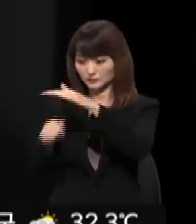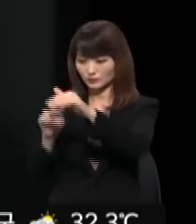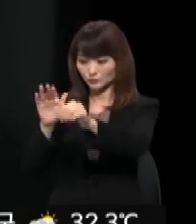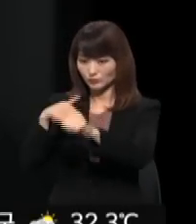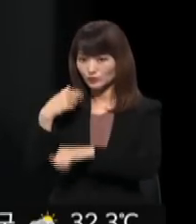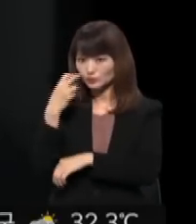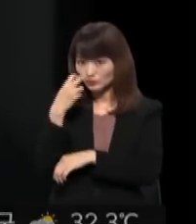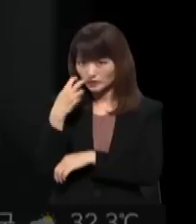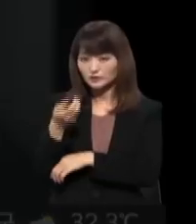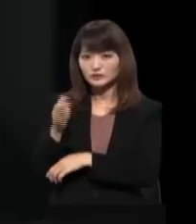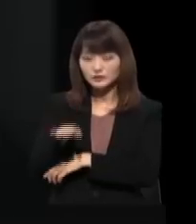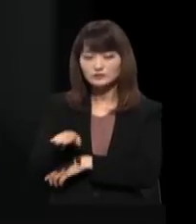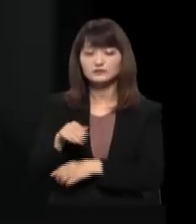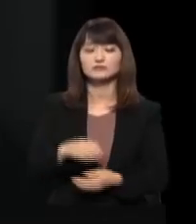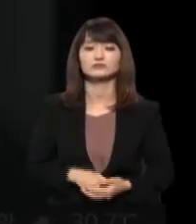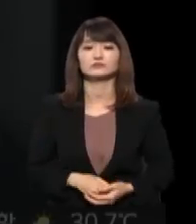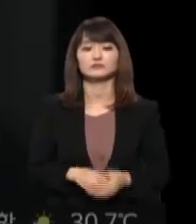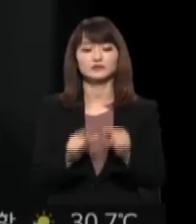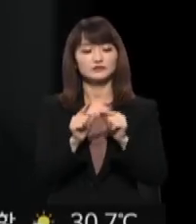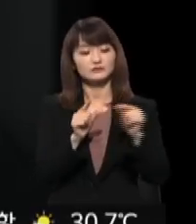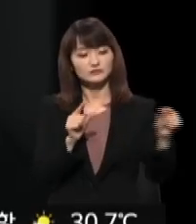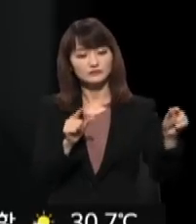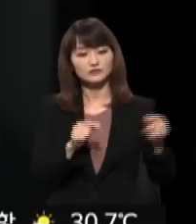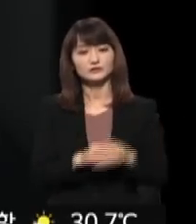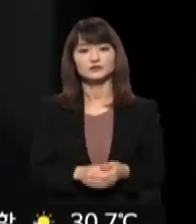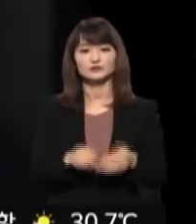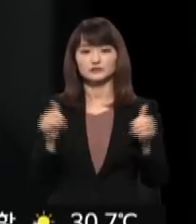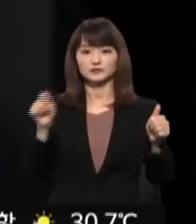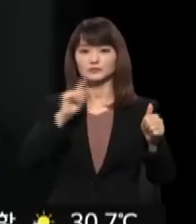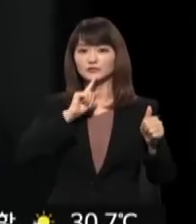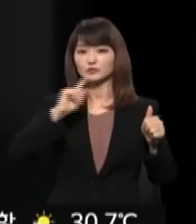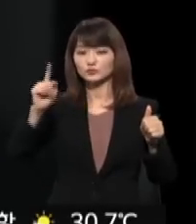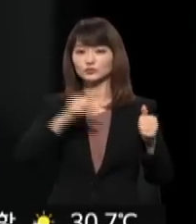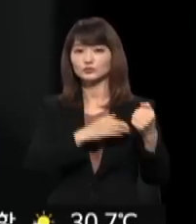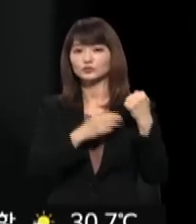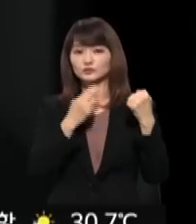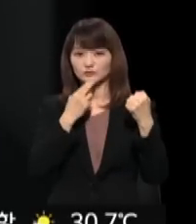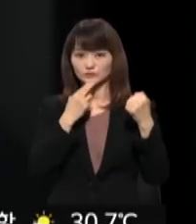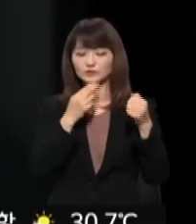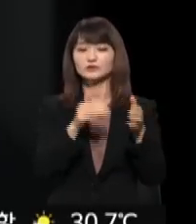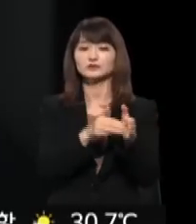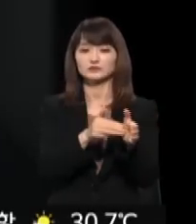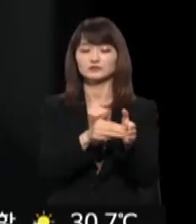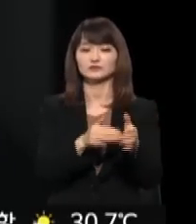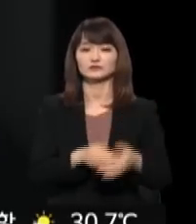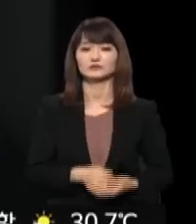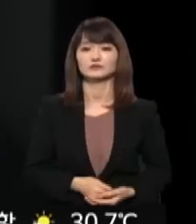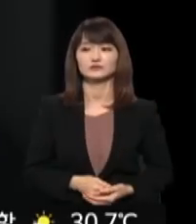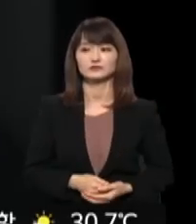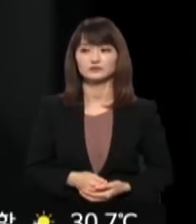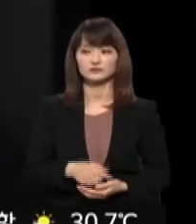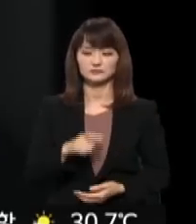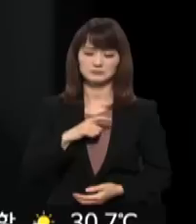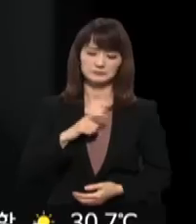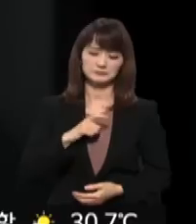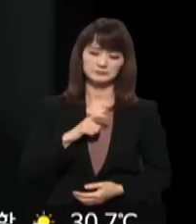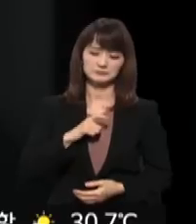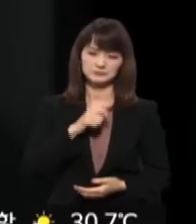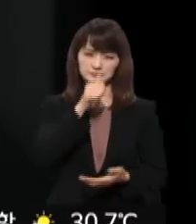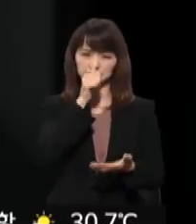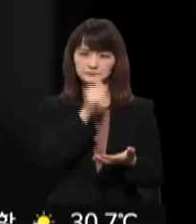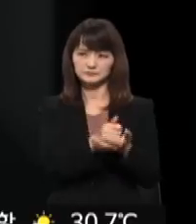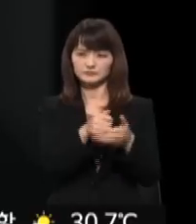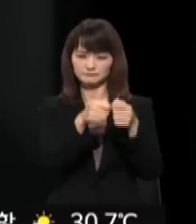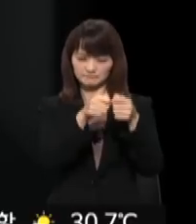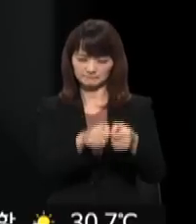상황이 어떻게 가는 거냐 일각에서는 공소권 없음으로 그 종료하되이 의심된 범죄 사실 혐의